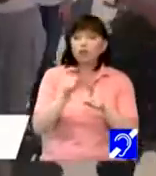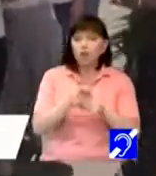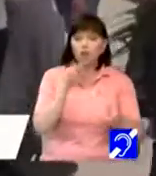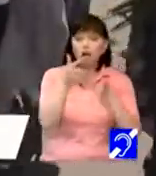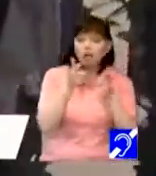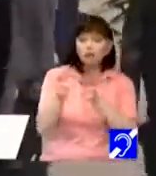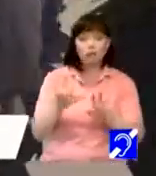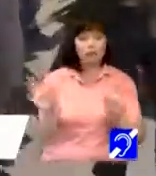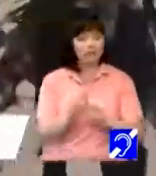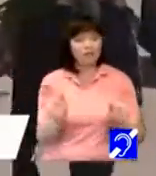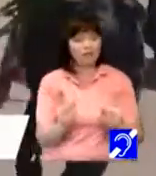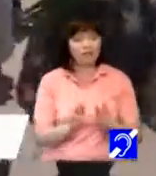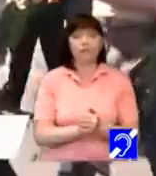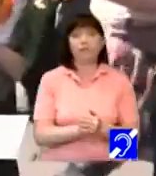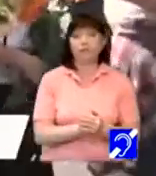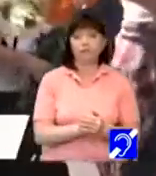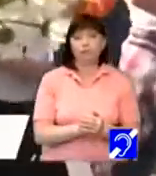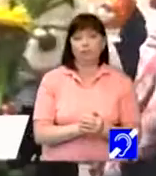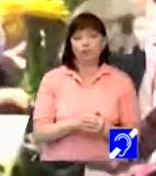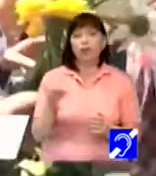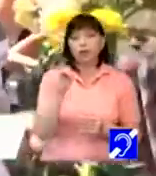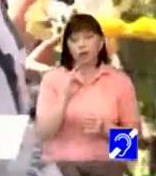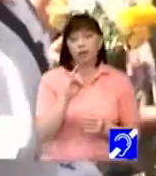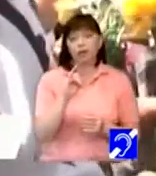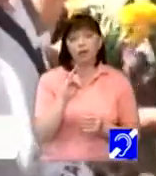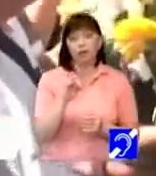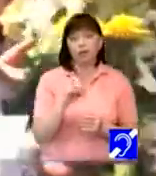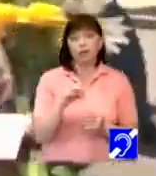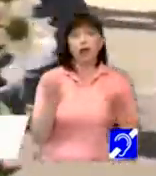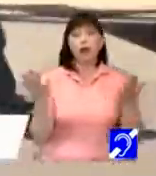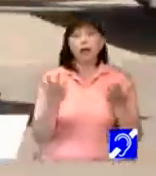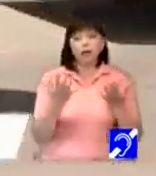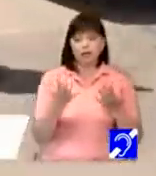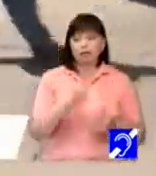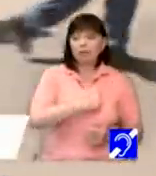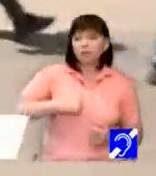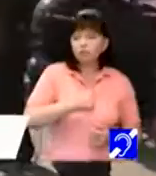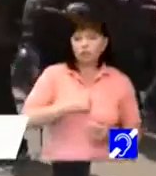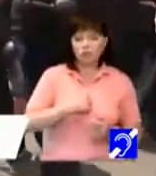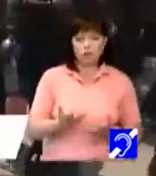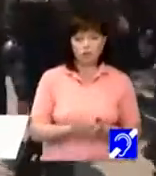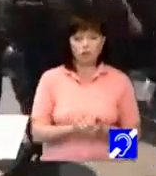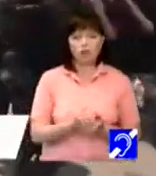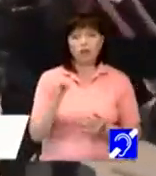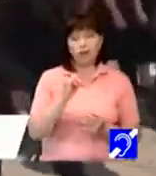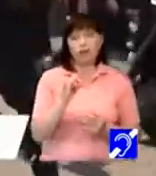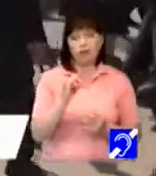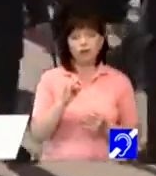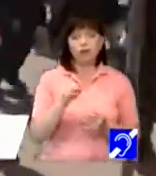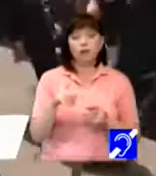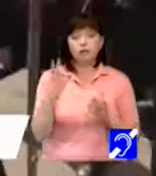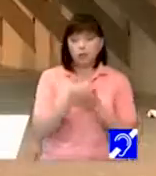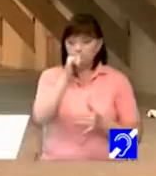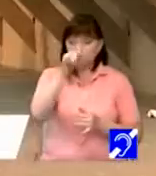de instigare la ură și anumite agresiuni și, nu ultim, blocări